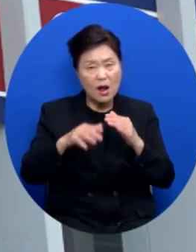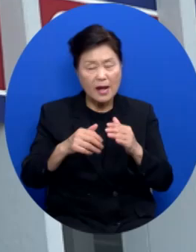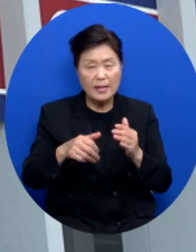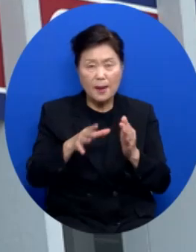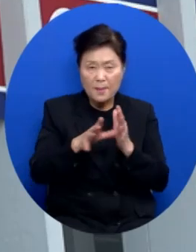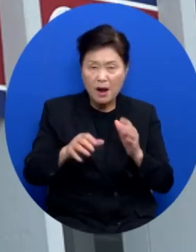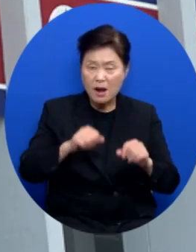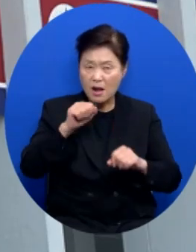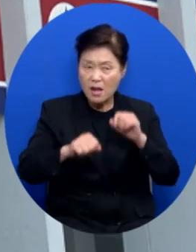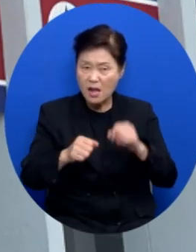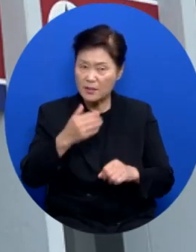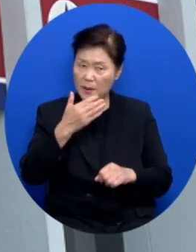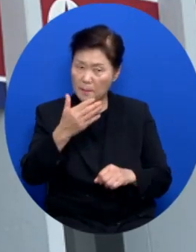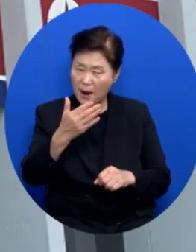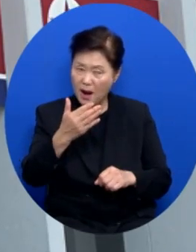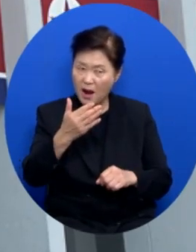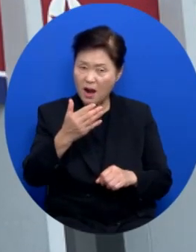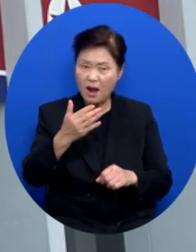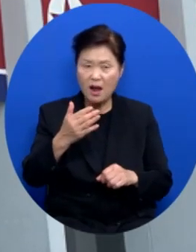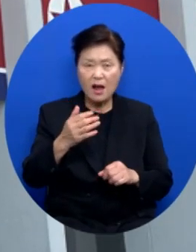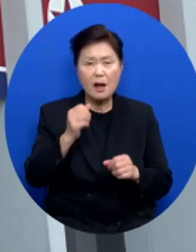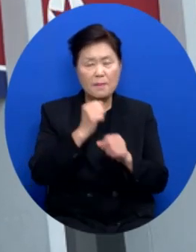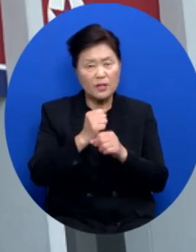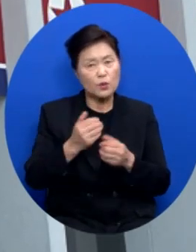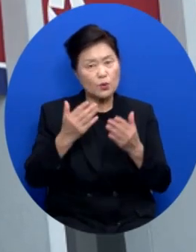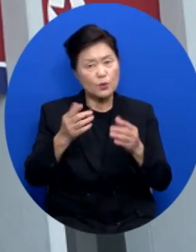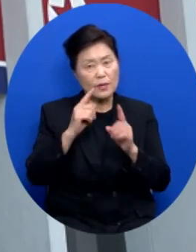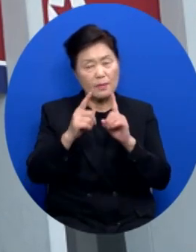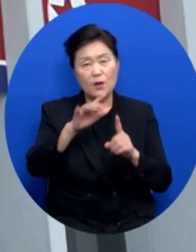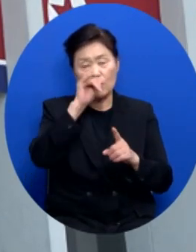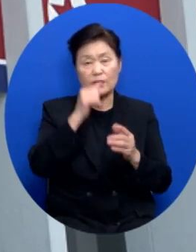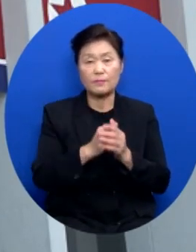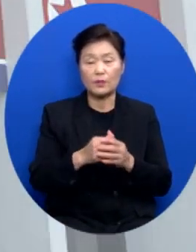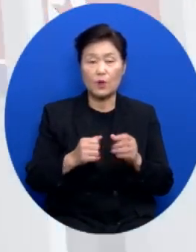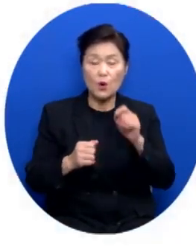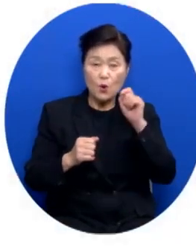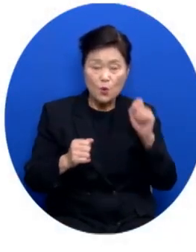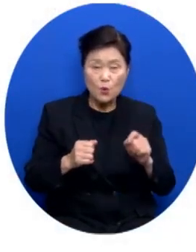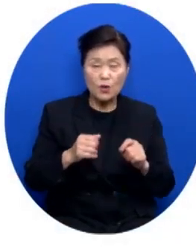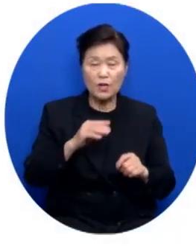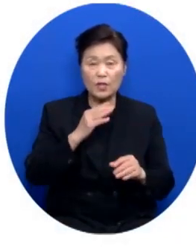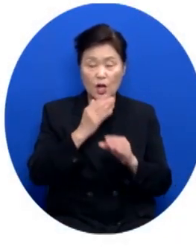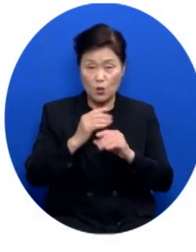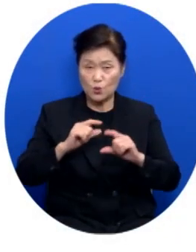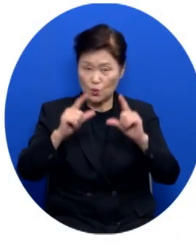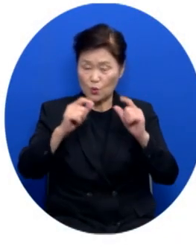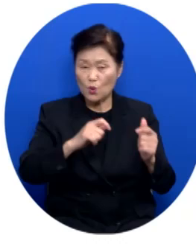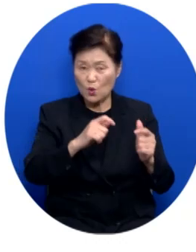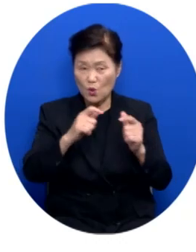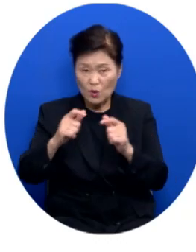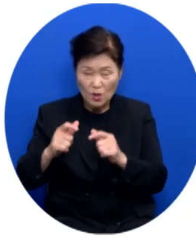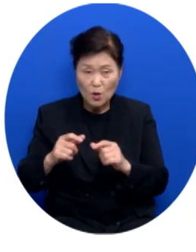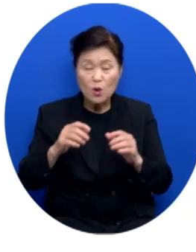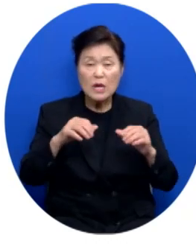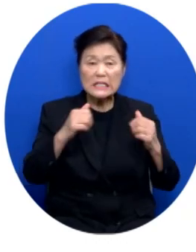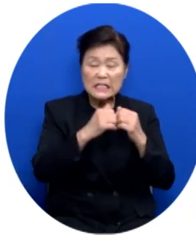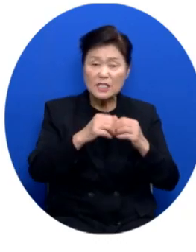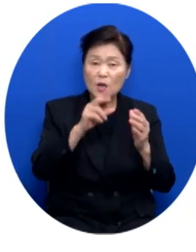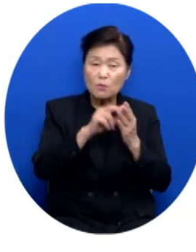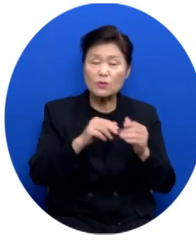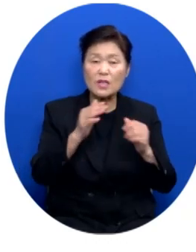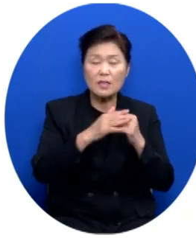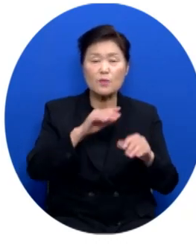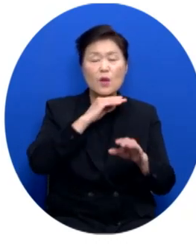나설 가능성을 키웠다고 주장했습니다. 이어 우크라이나와 중동 등 다른 지역의 현안 때문에 북한 문제가